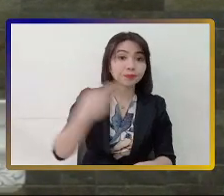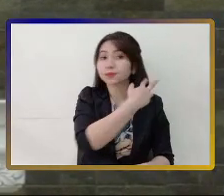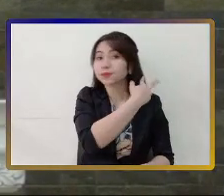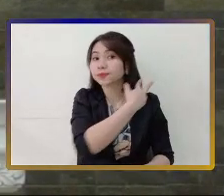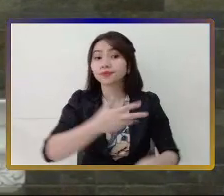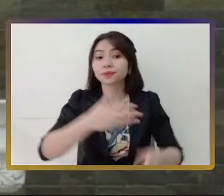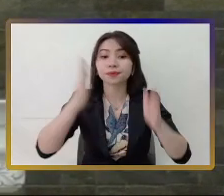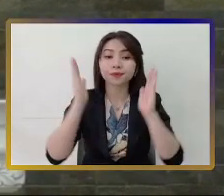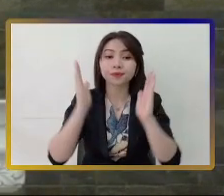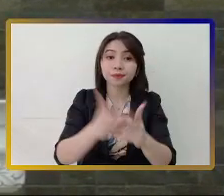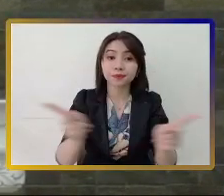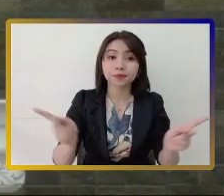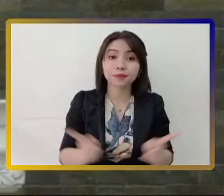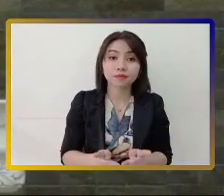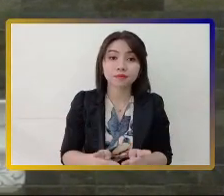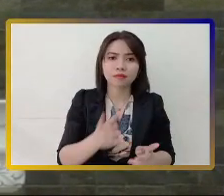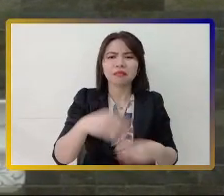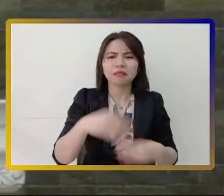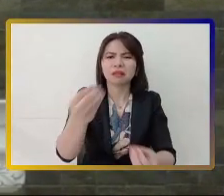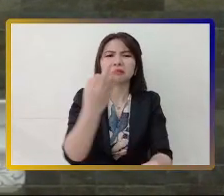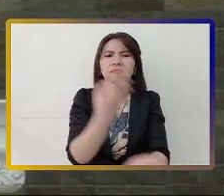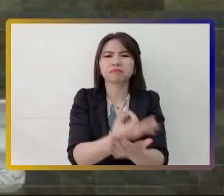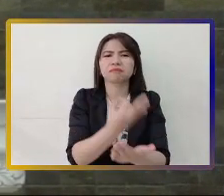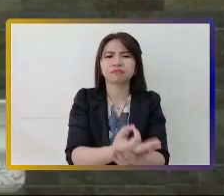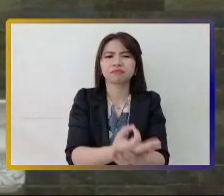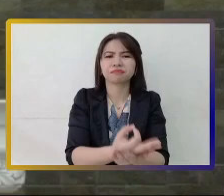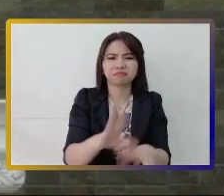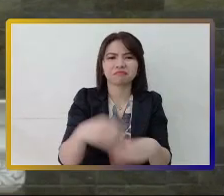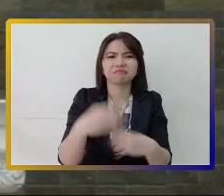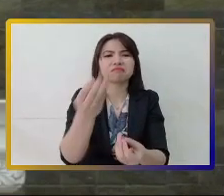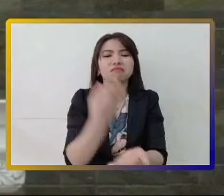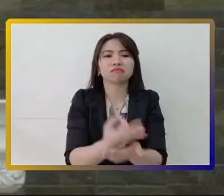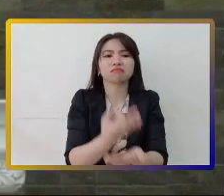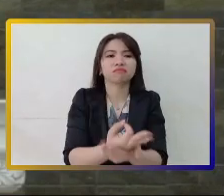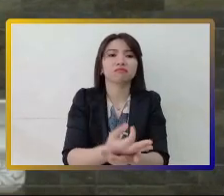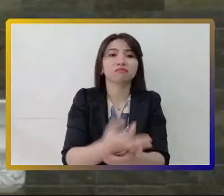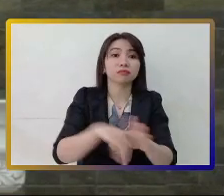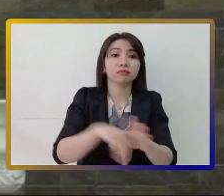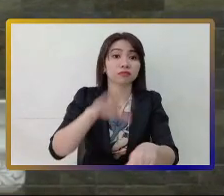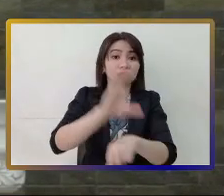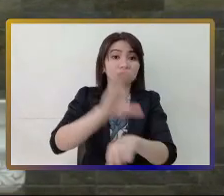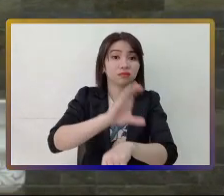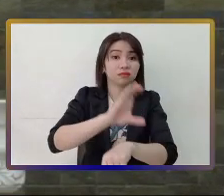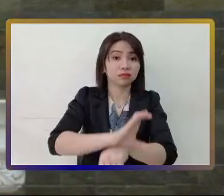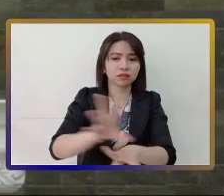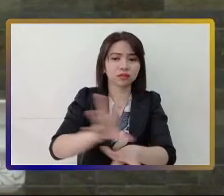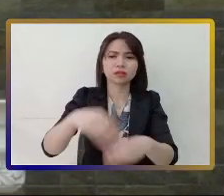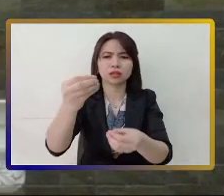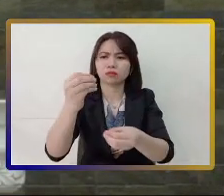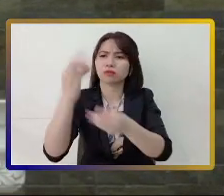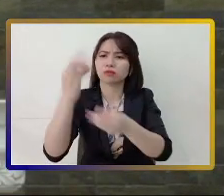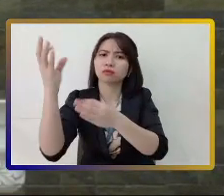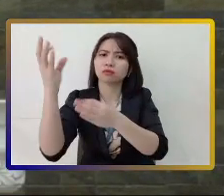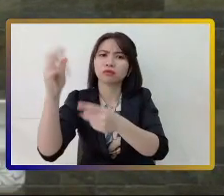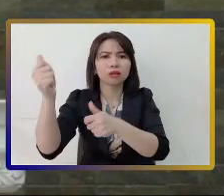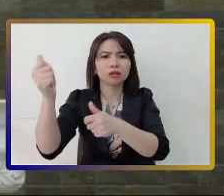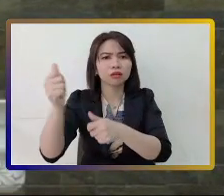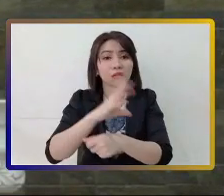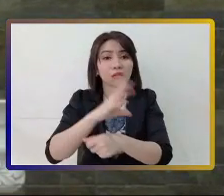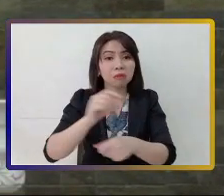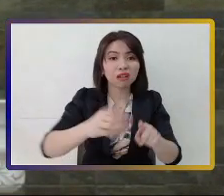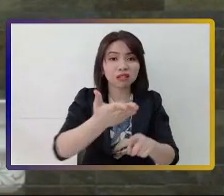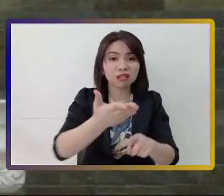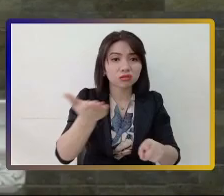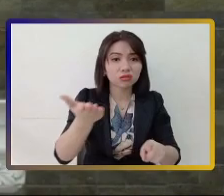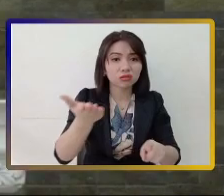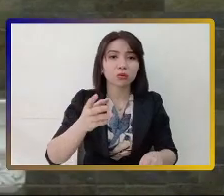bigay ka ng pera. Punta ka sa church, bigay ka rin ng yung tithes and offering. Tapos, papayag ka paglabas mo. Parehas ka pa rin ng